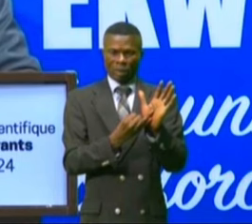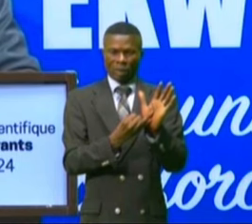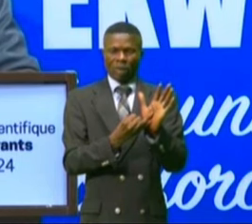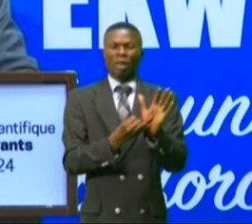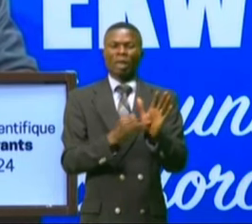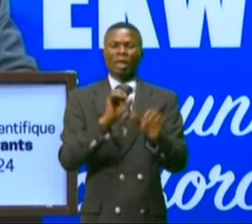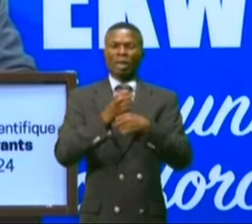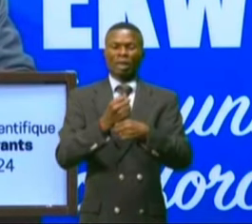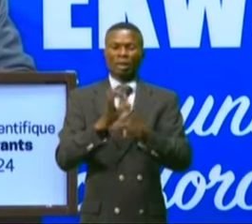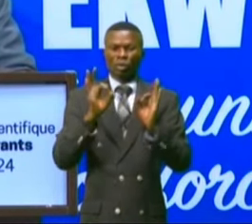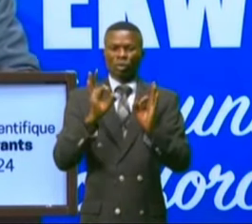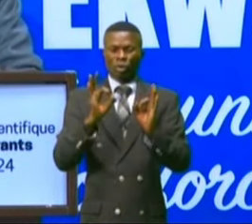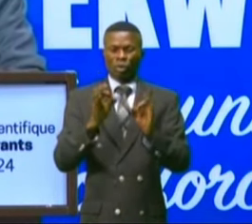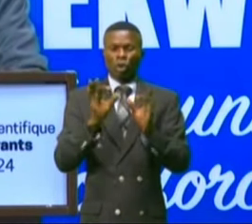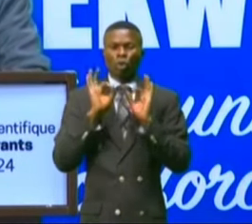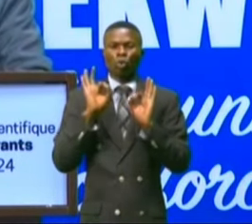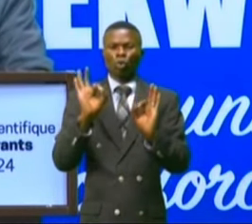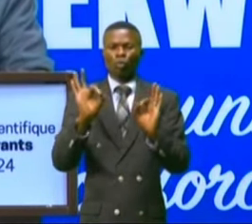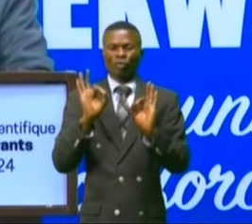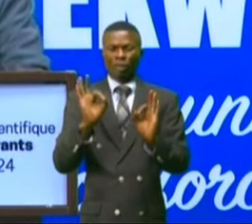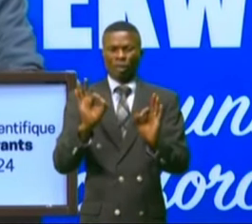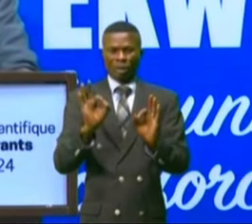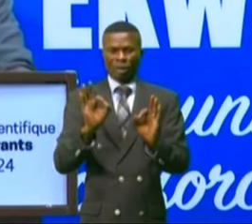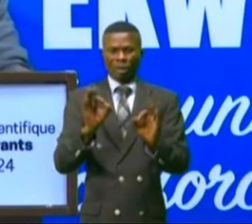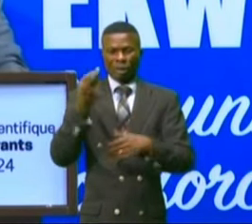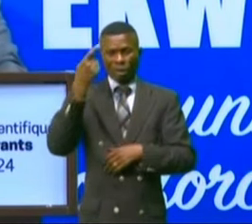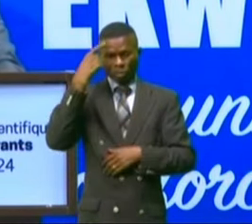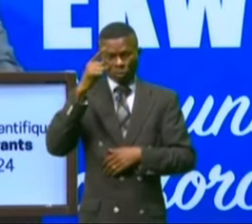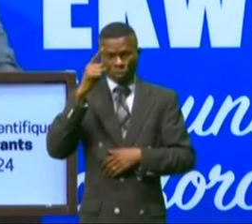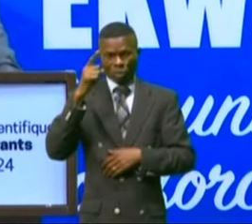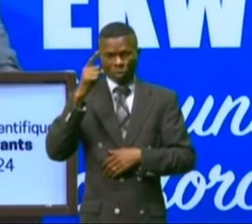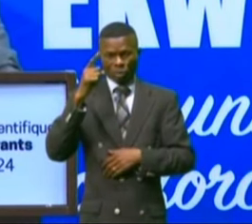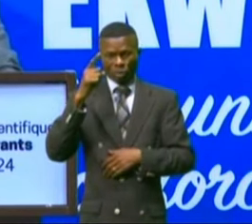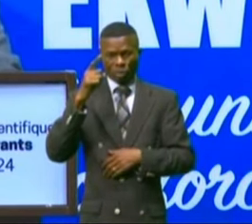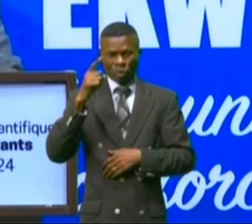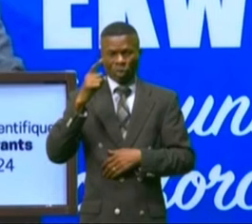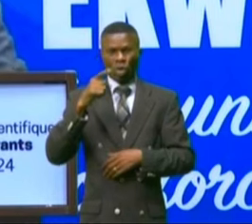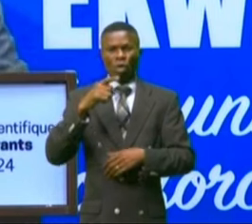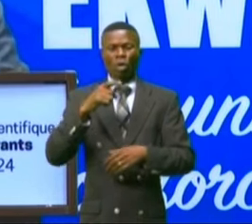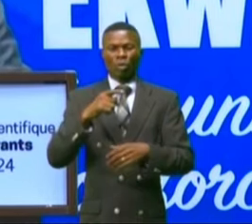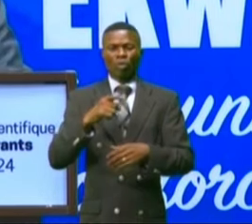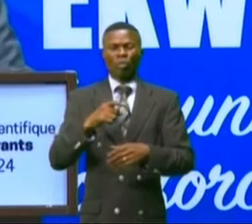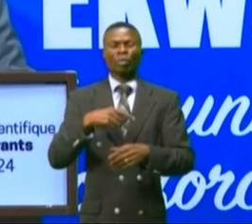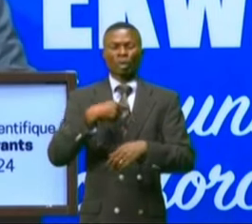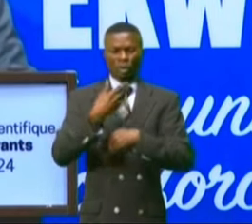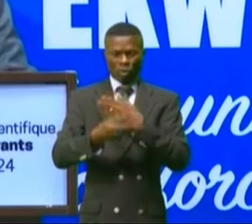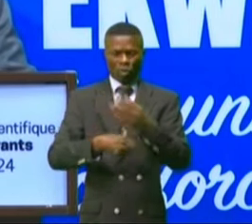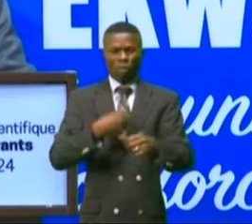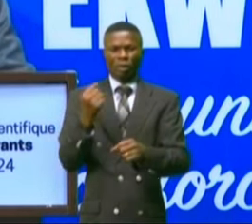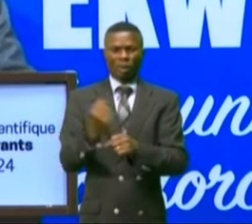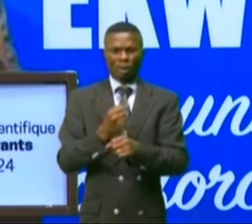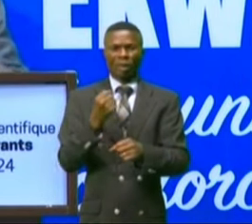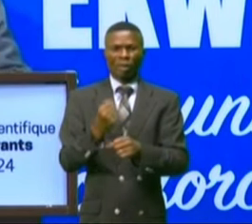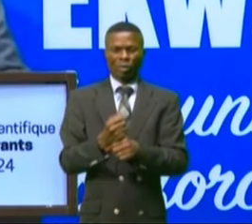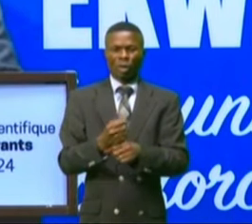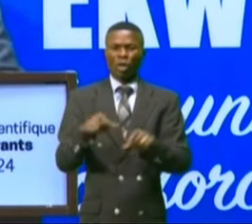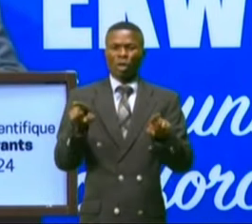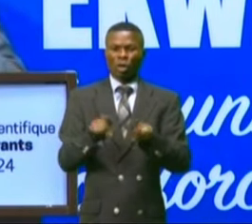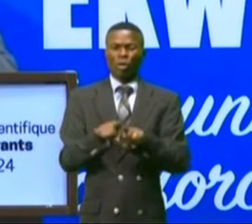inventions et innovations pouvant être déjà consommés